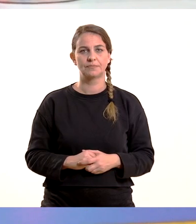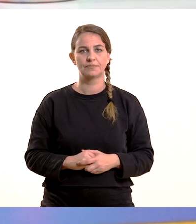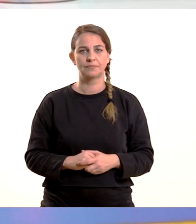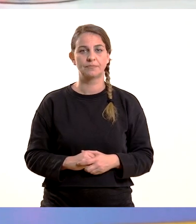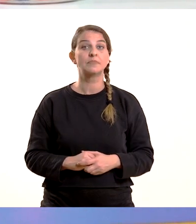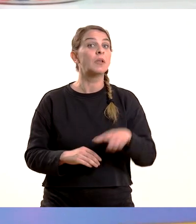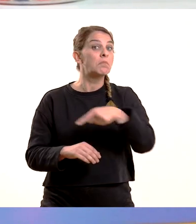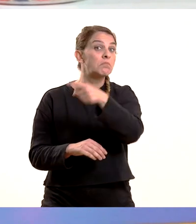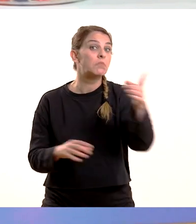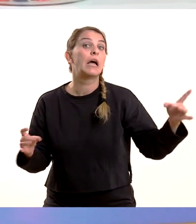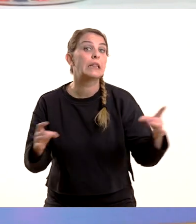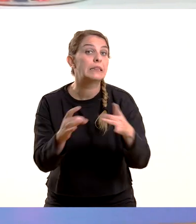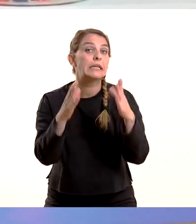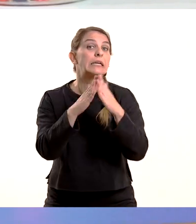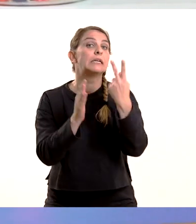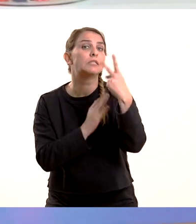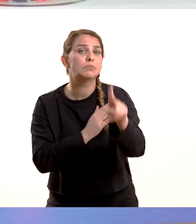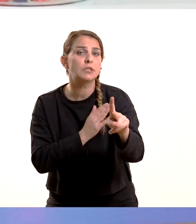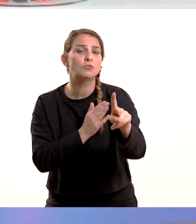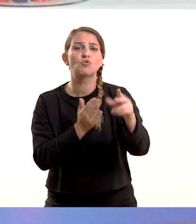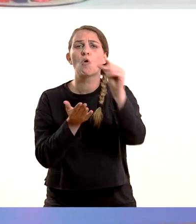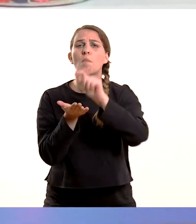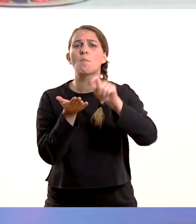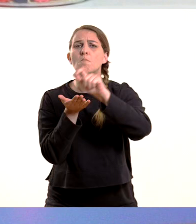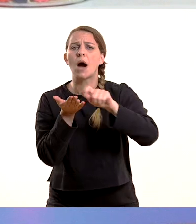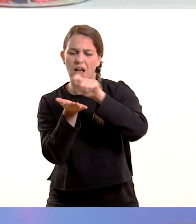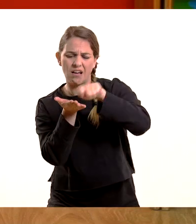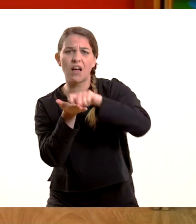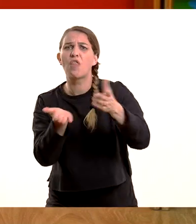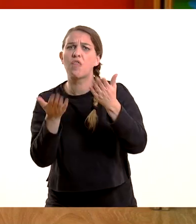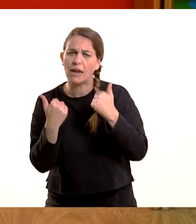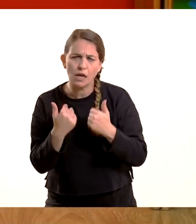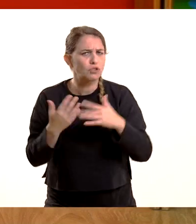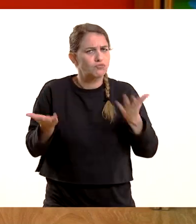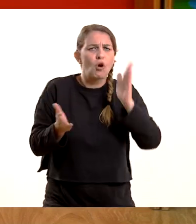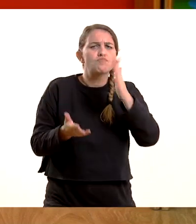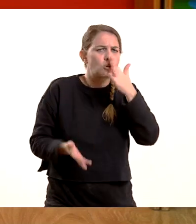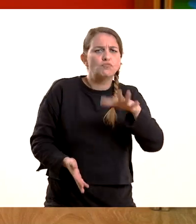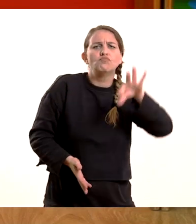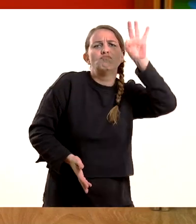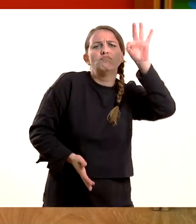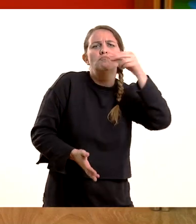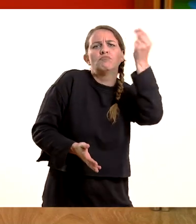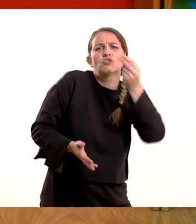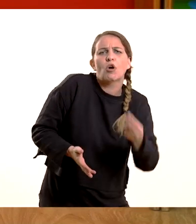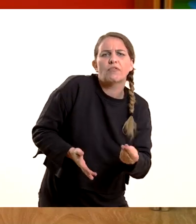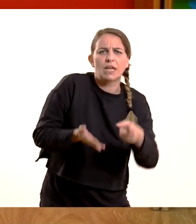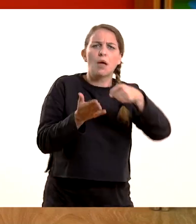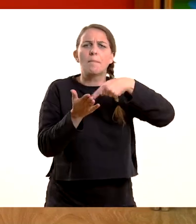Αν δεν έχετε μαρκαδόρο στο σπίτι, μπορείτε να το κάνετε με ξυλομπογιές, νερομπογιές, τέμπερες, ό,τι θέλει ο καθένας.